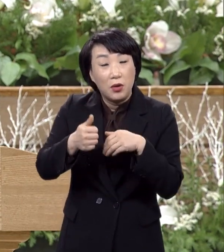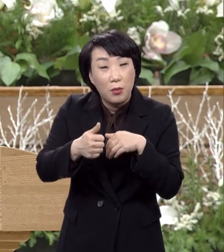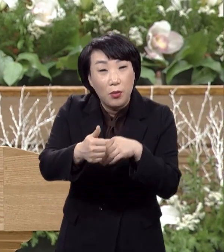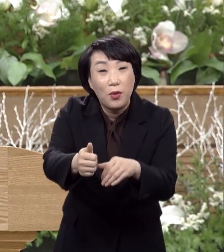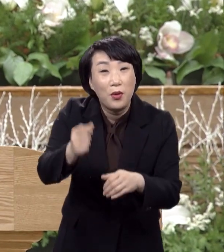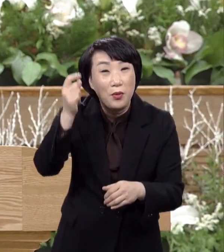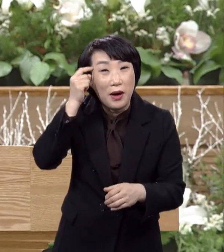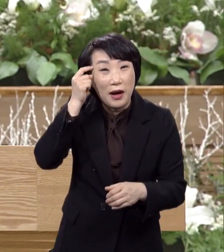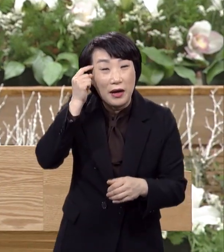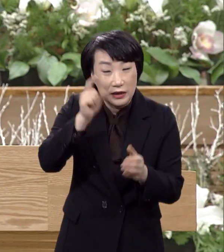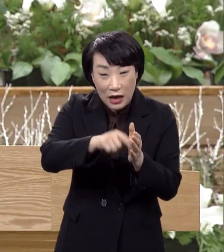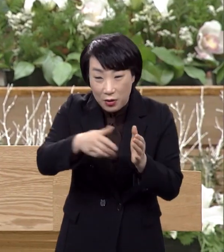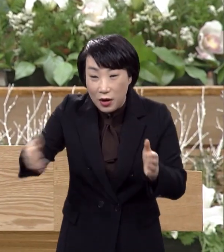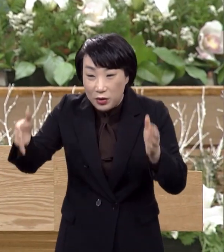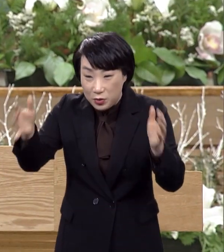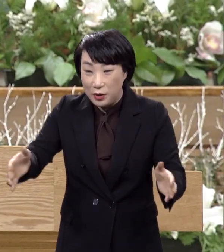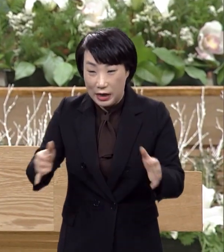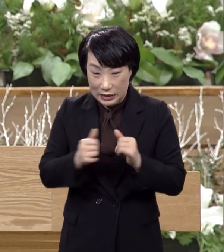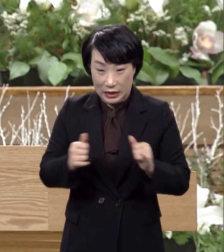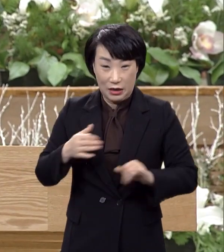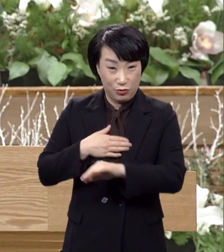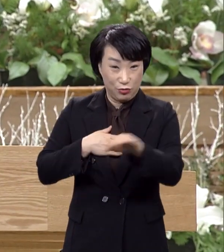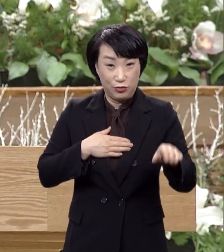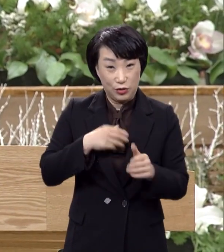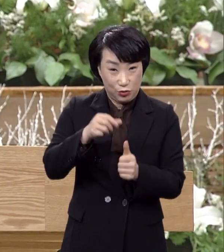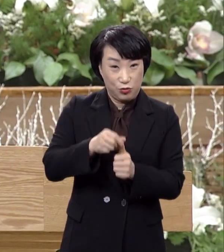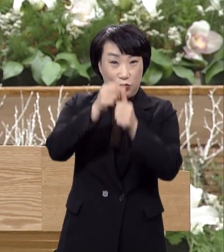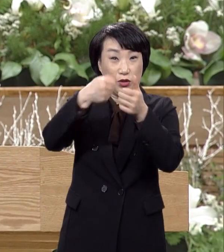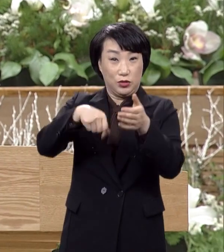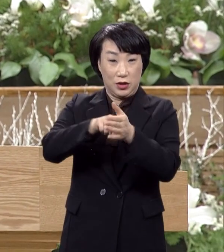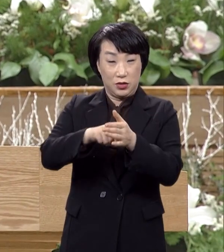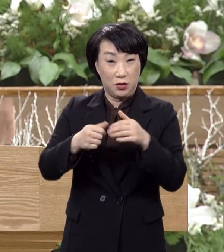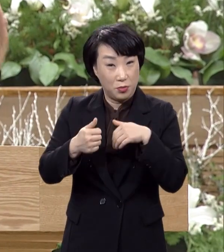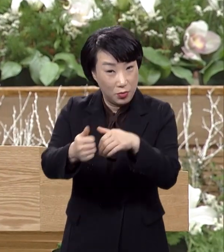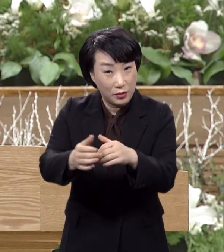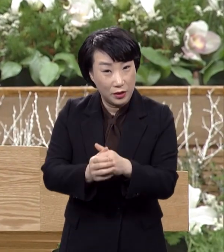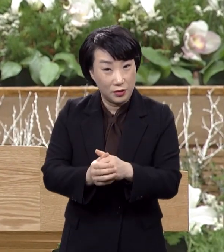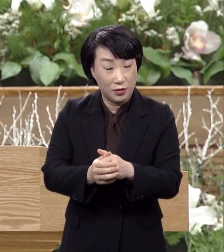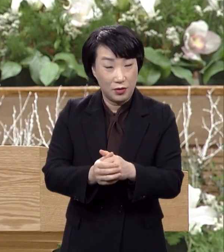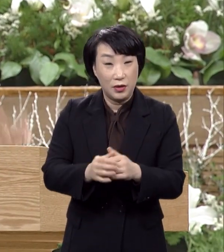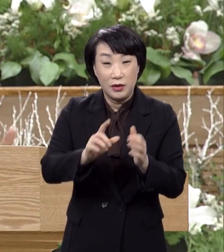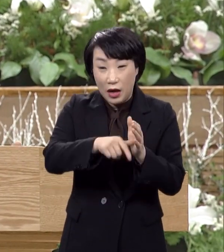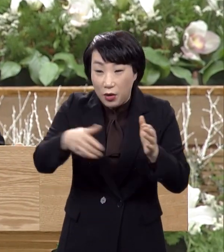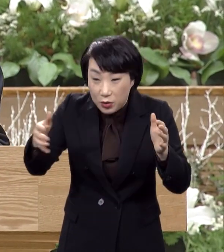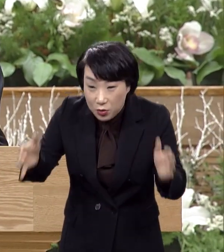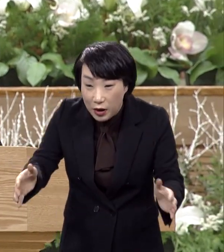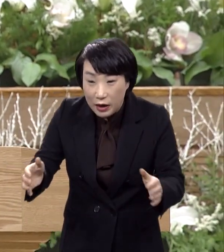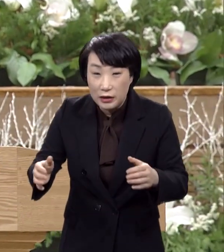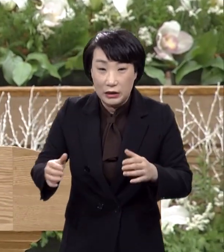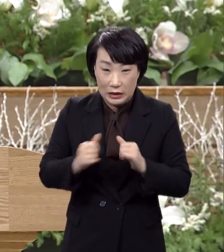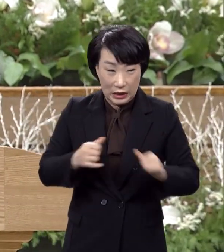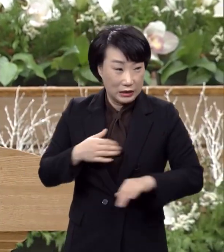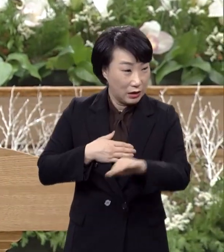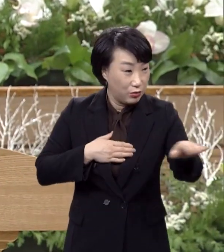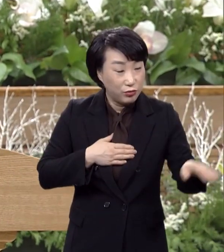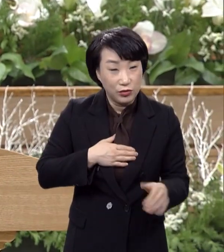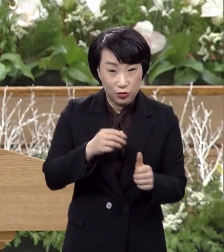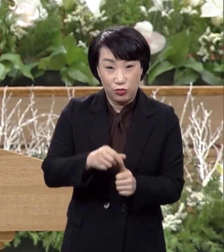것은 세월 속에 있는 인간을 구원하려고, 세월 속에서 구원하려고 주신